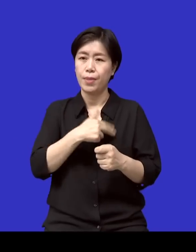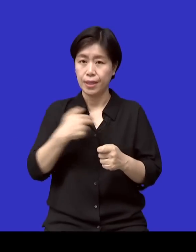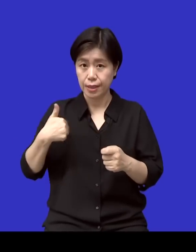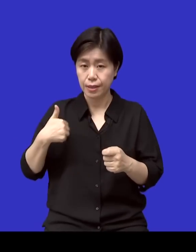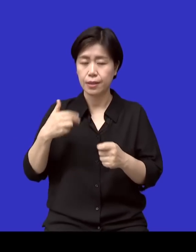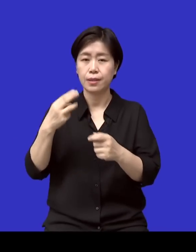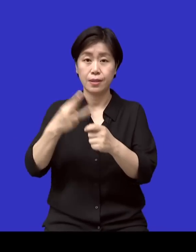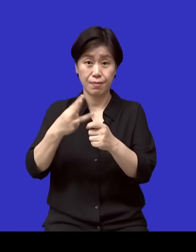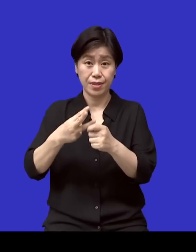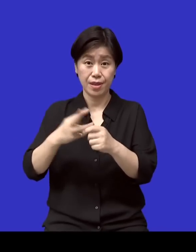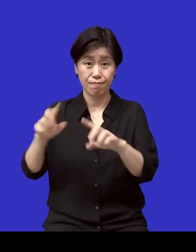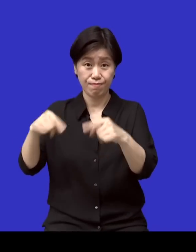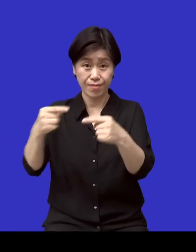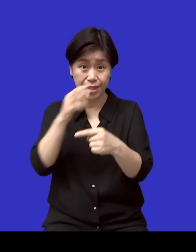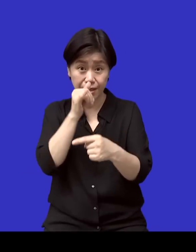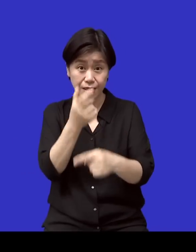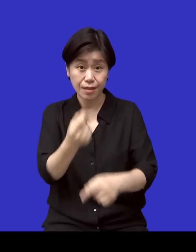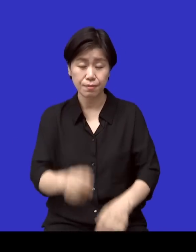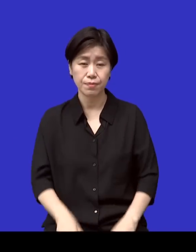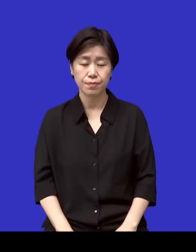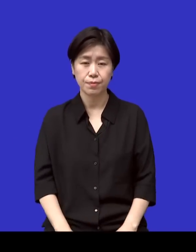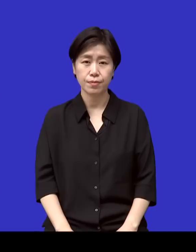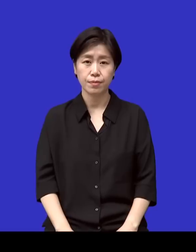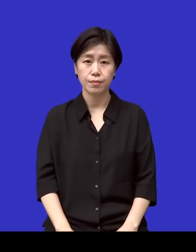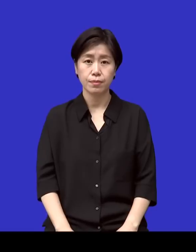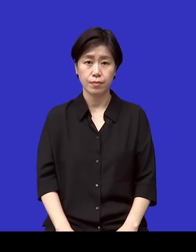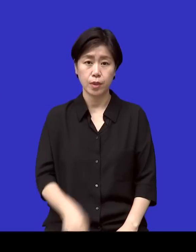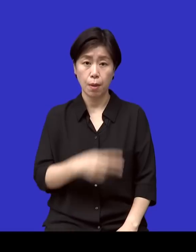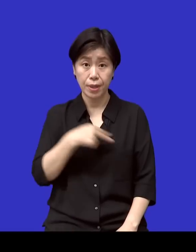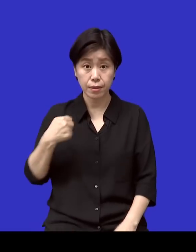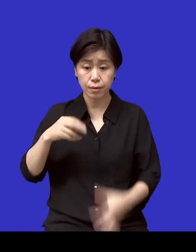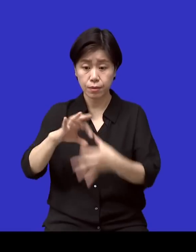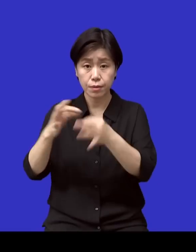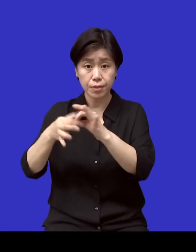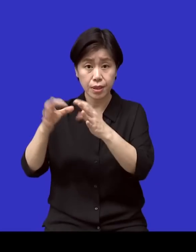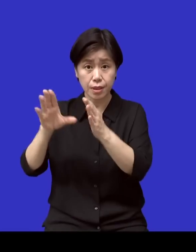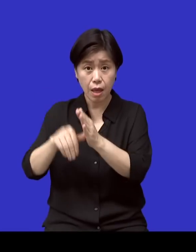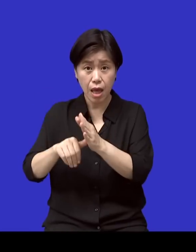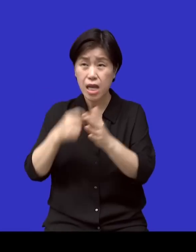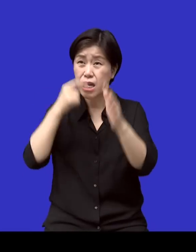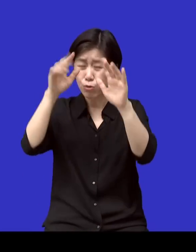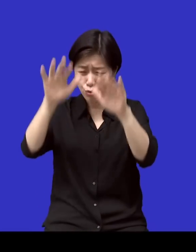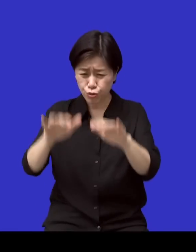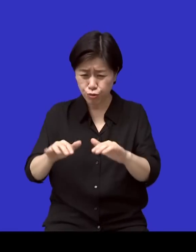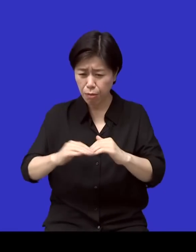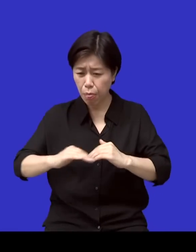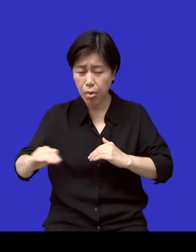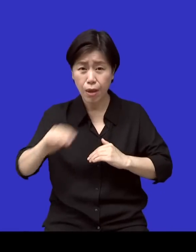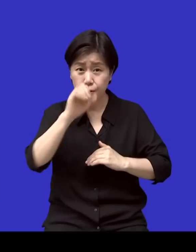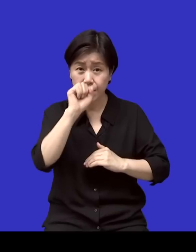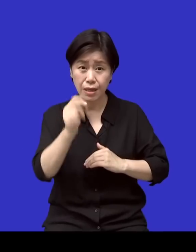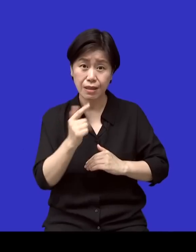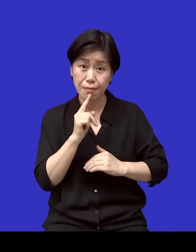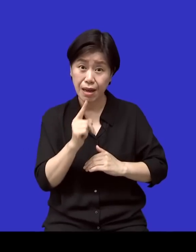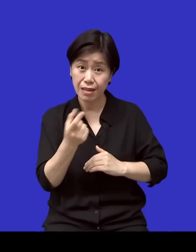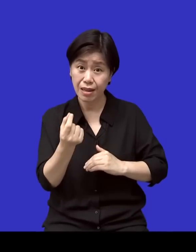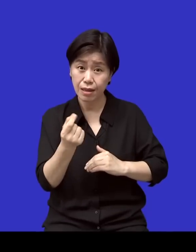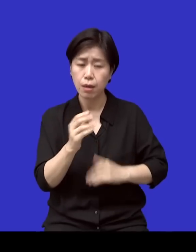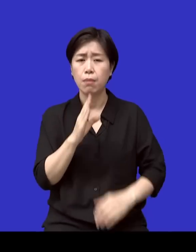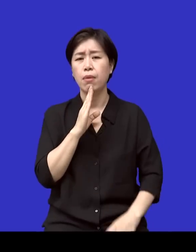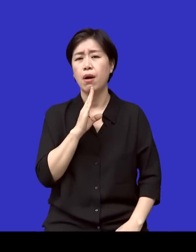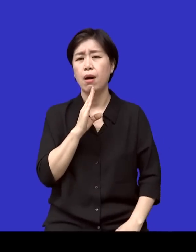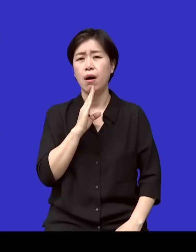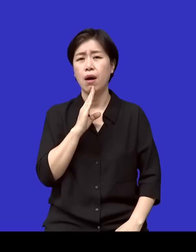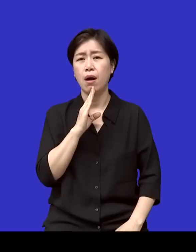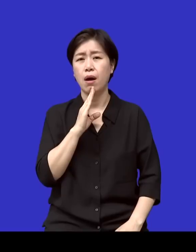코스 자체도 어렵긴 어렵지만 눈 네. 상태가 굉장히 좋지 눈이. 않았어요. 네, 눈이 안 네. 좋죠. 네. 눈이 좋아야죠. 네, 거의 뭐 쇼트트랙